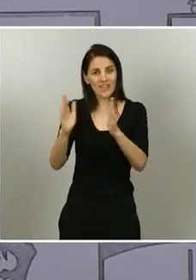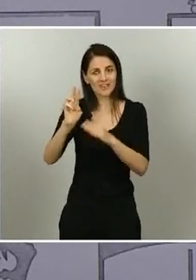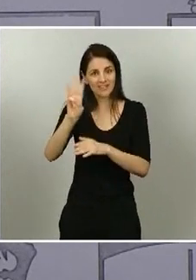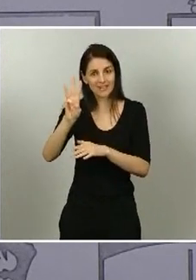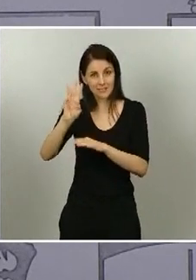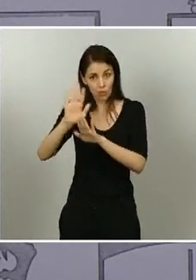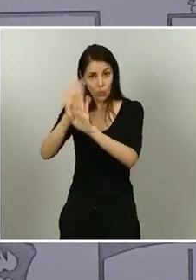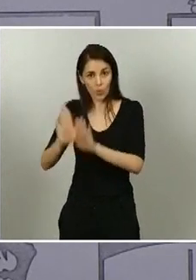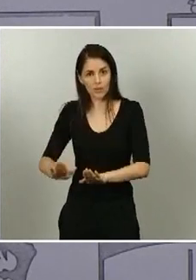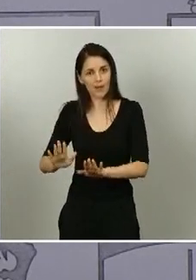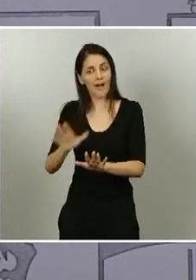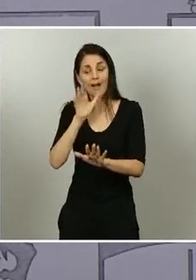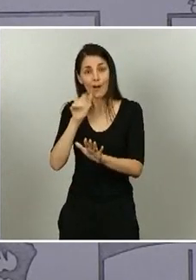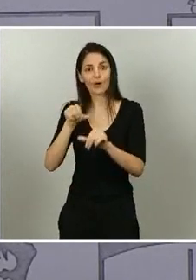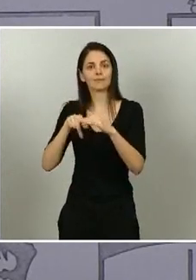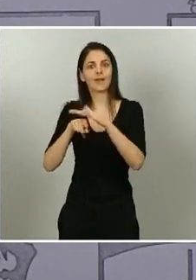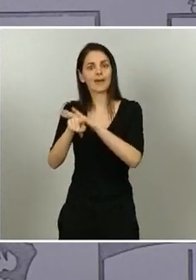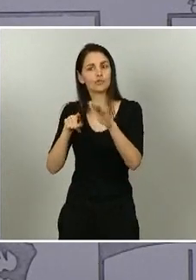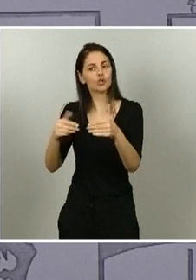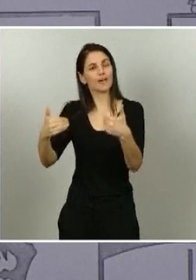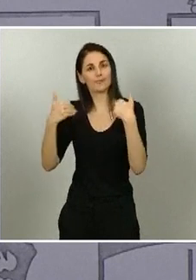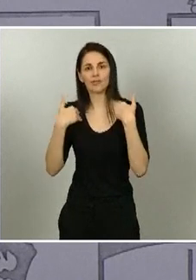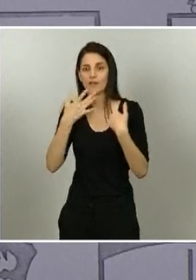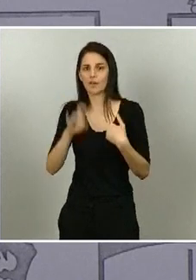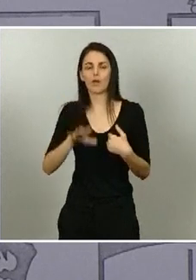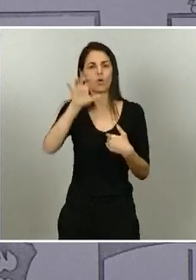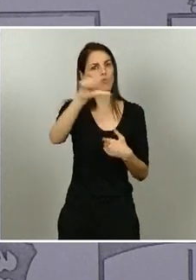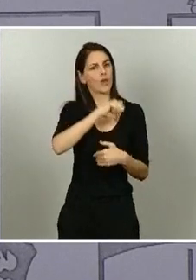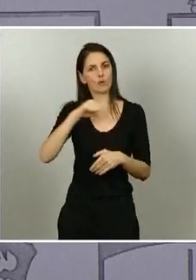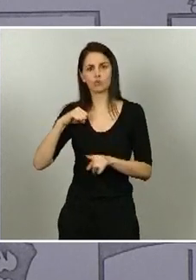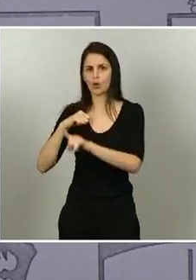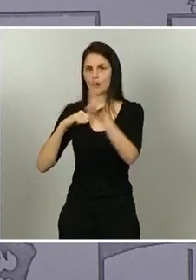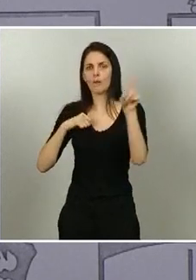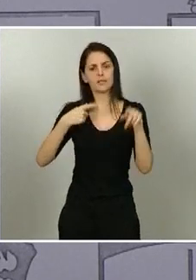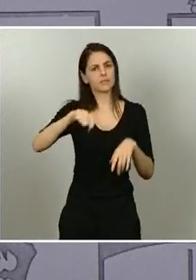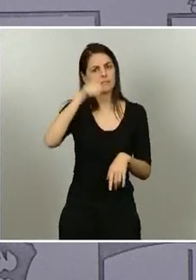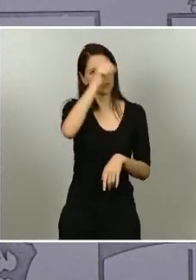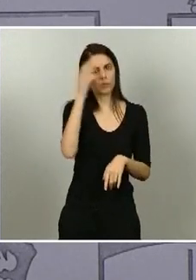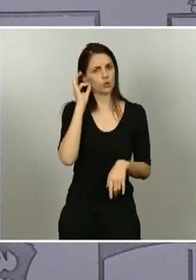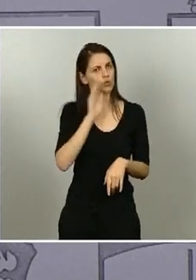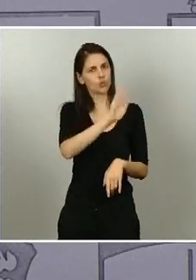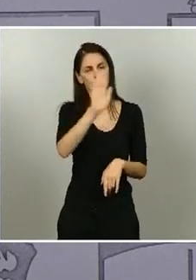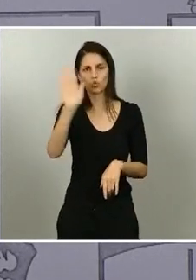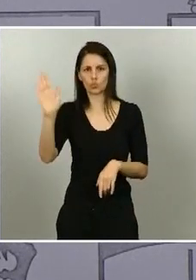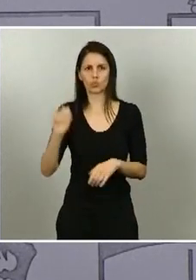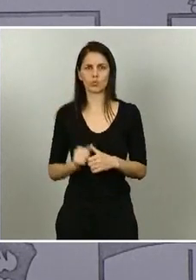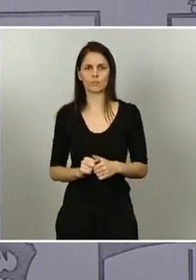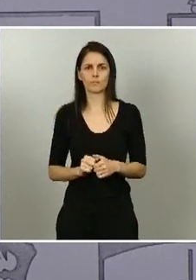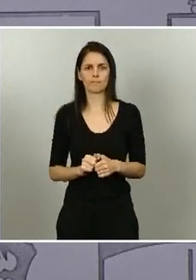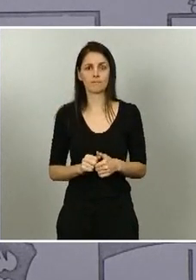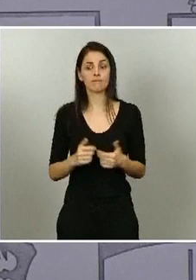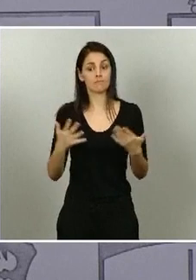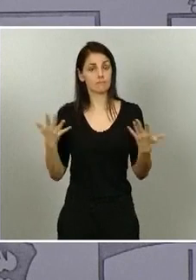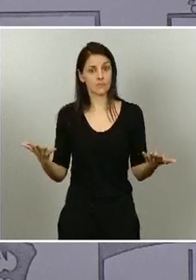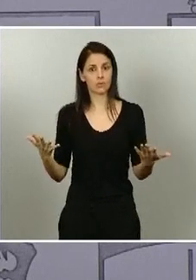l'unica cosa che rimarrà nelle mani del governo saranno gli spostamenti ma non del governo l'unico che